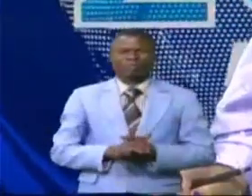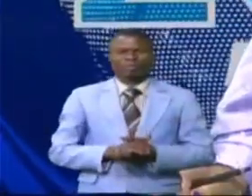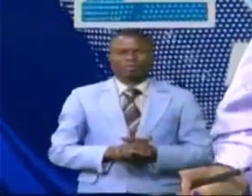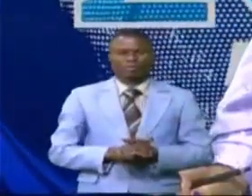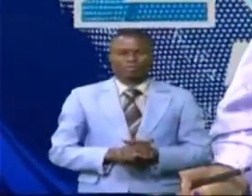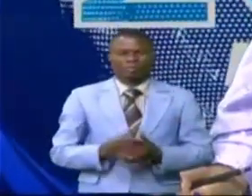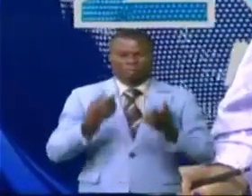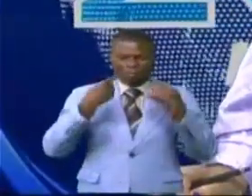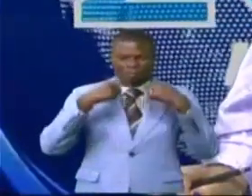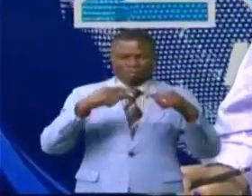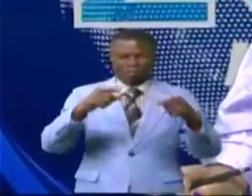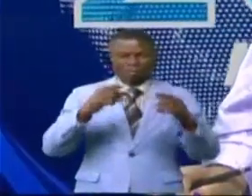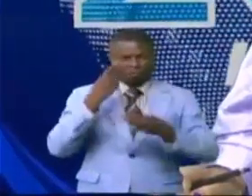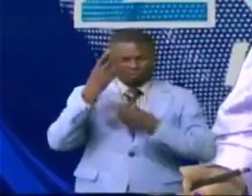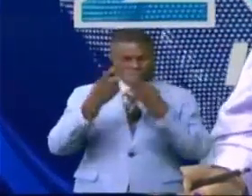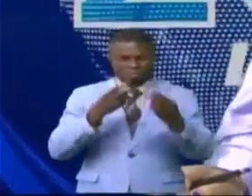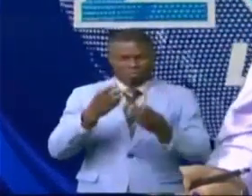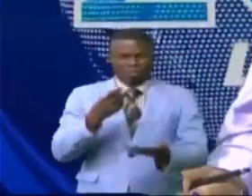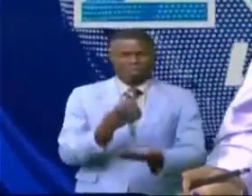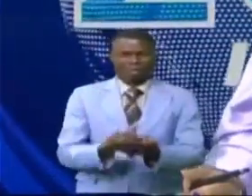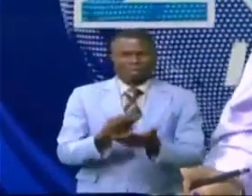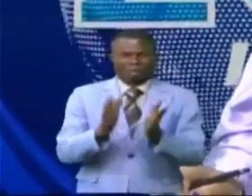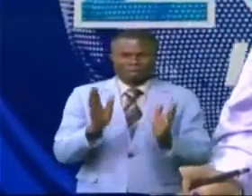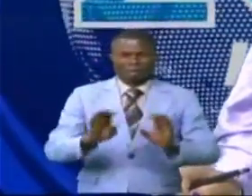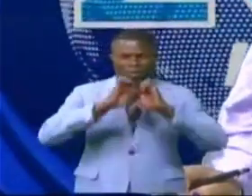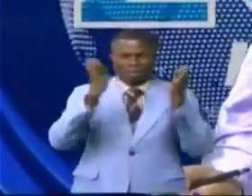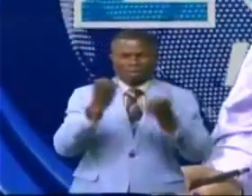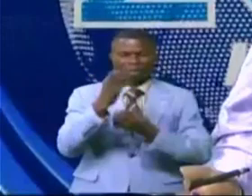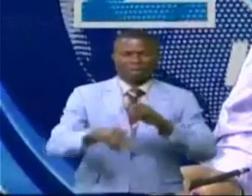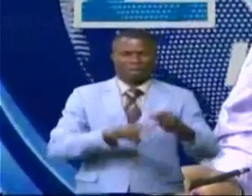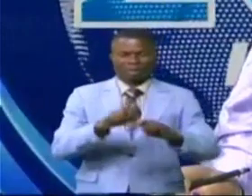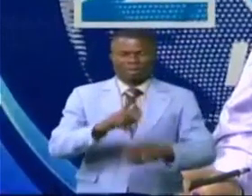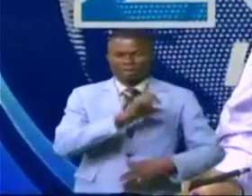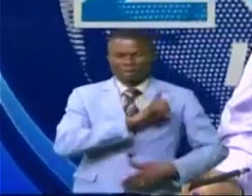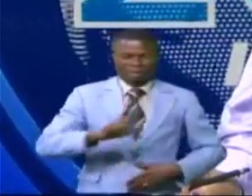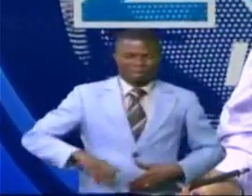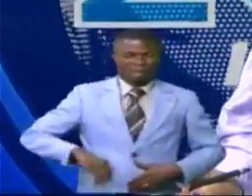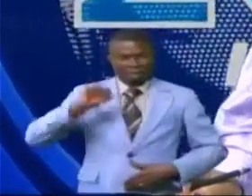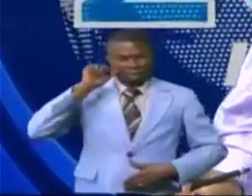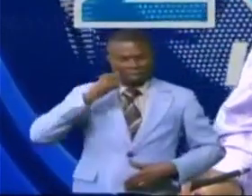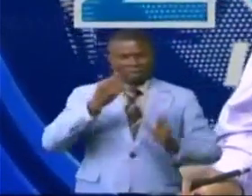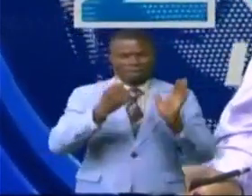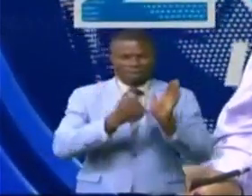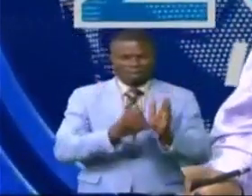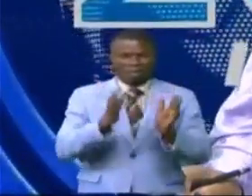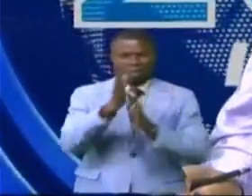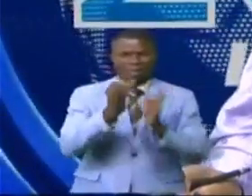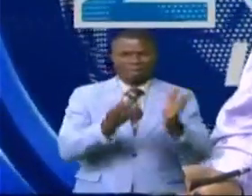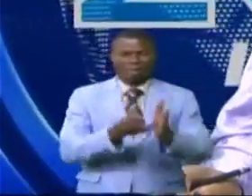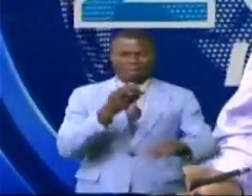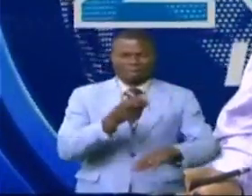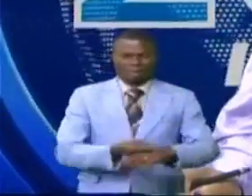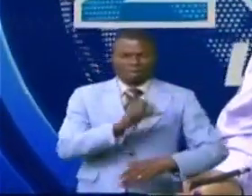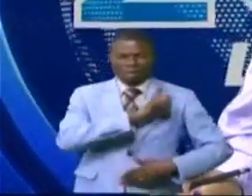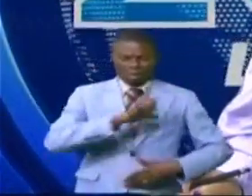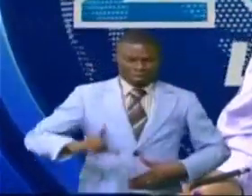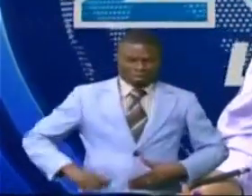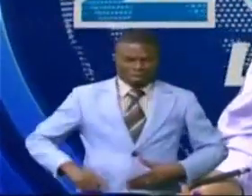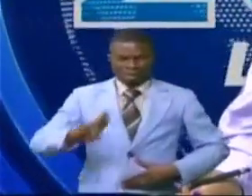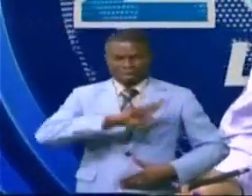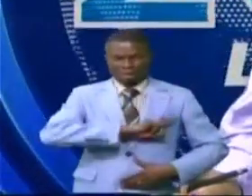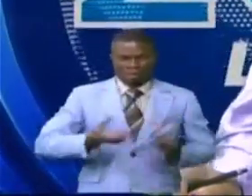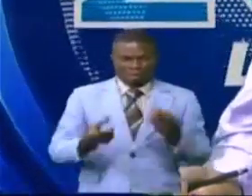Et je vous emmène faire un tour chez les footballeurs de l'équipe nationale. Vous le savez, c'est demain samedi à 17h que les Léopards de la